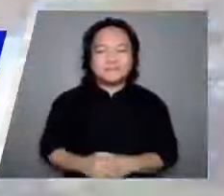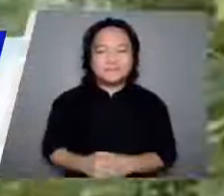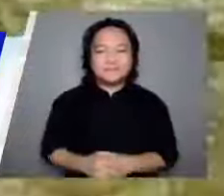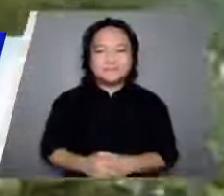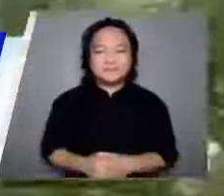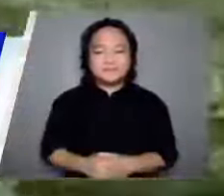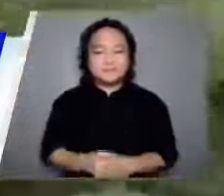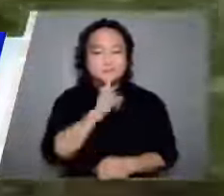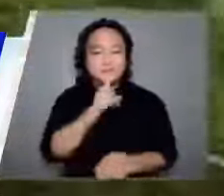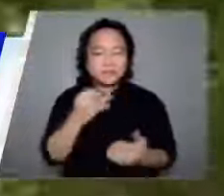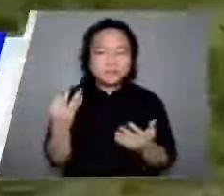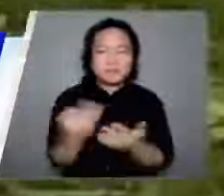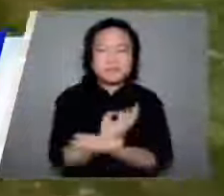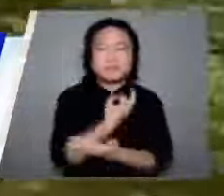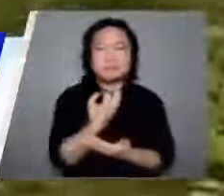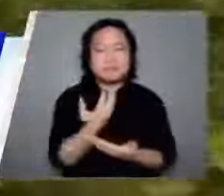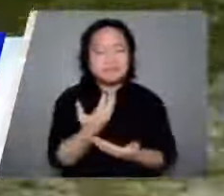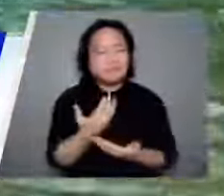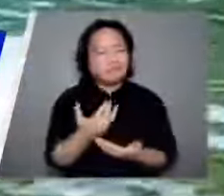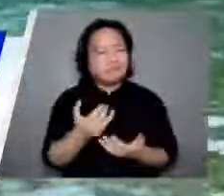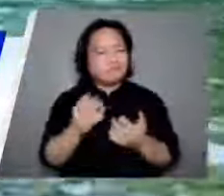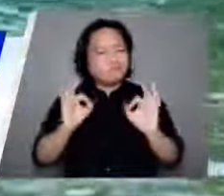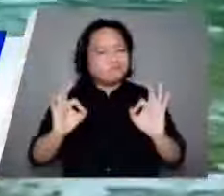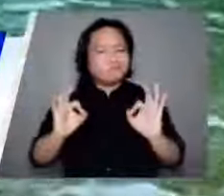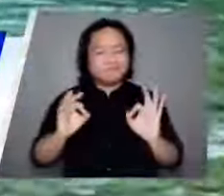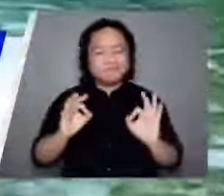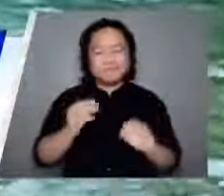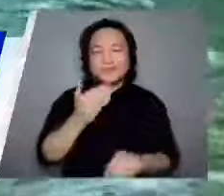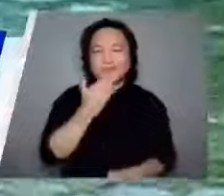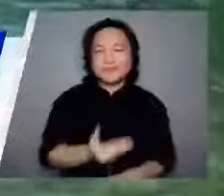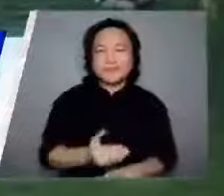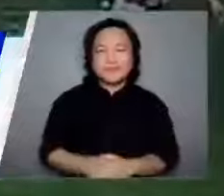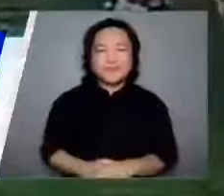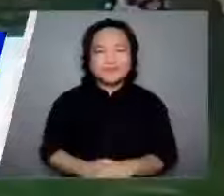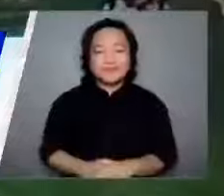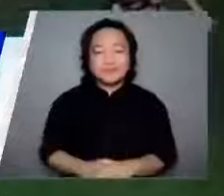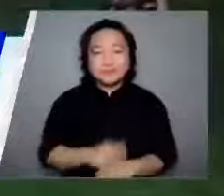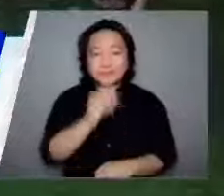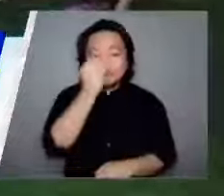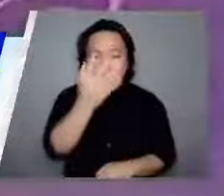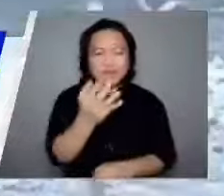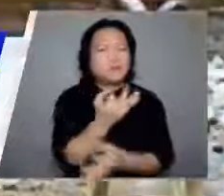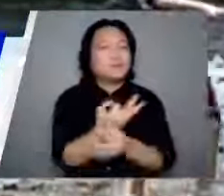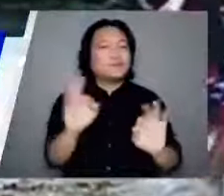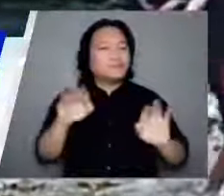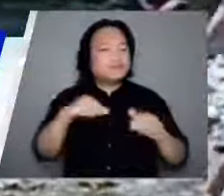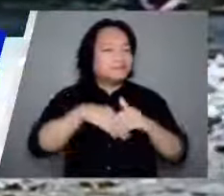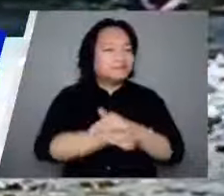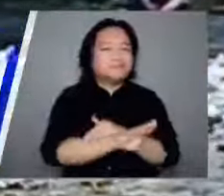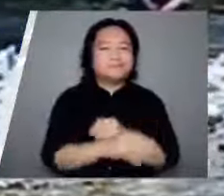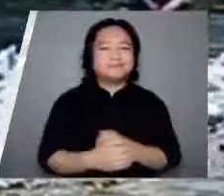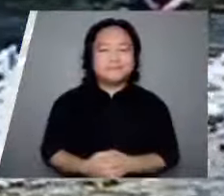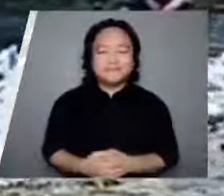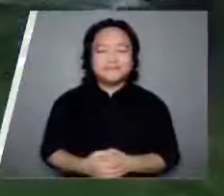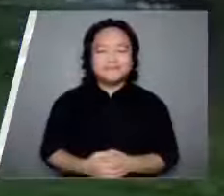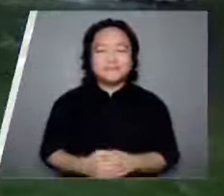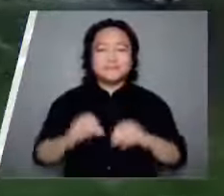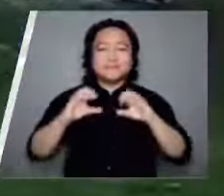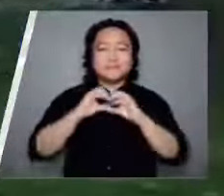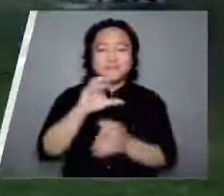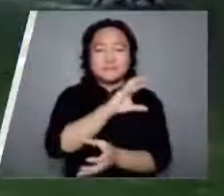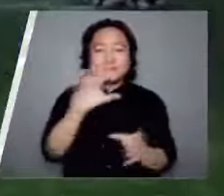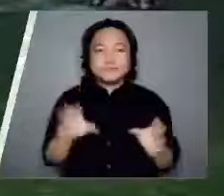ang vibes ng lugar at ang good news pa dyan, libre ang entrance fee. Para sa GMA Integrated